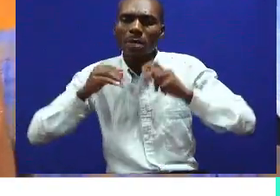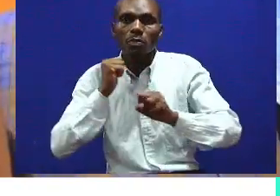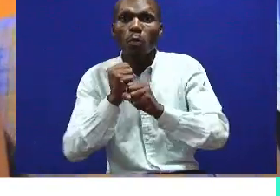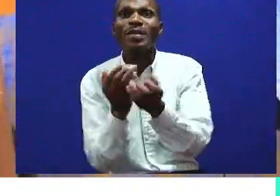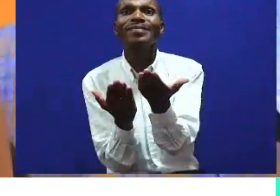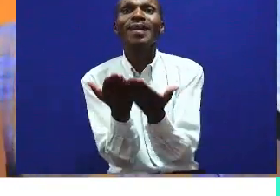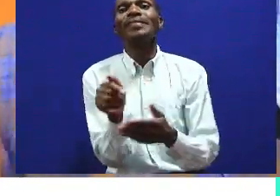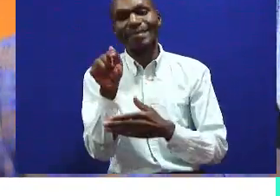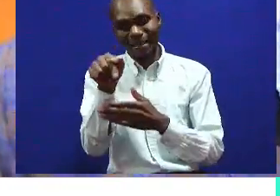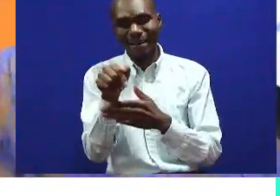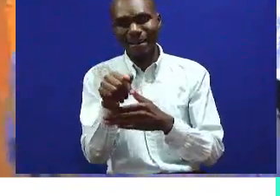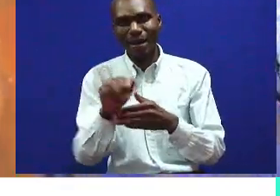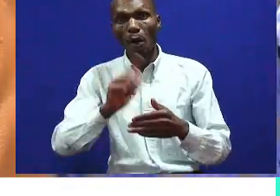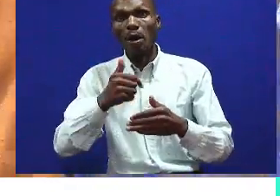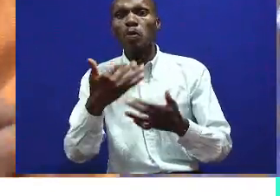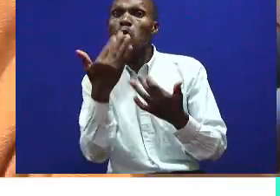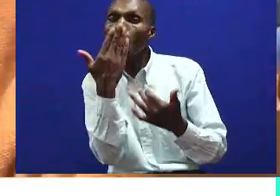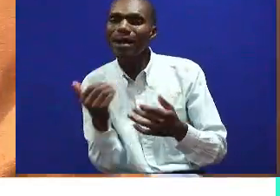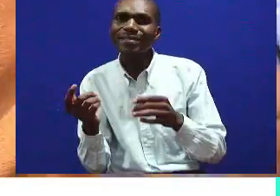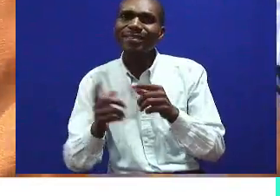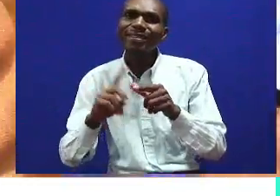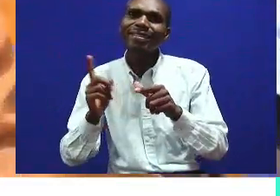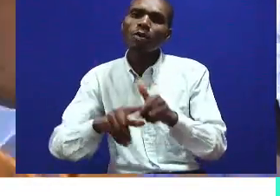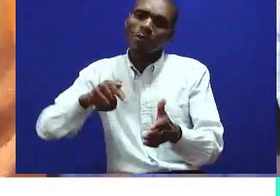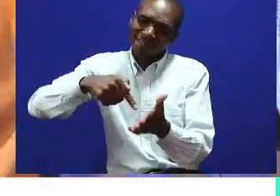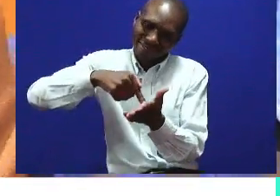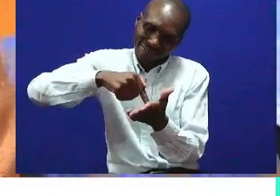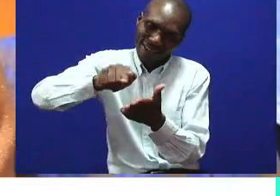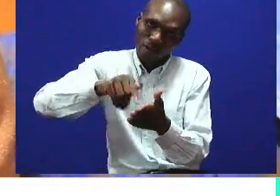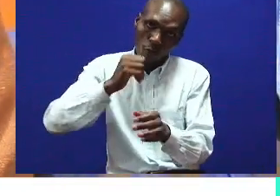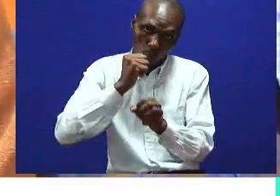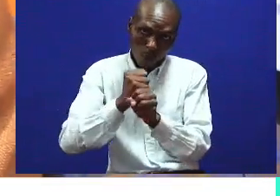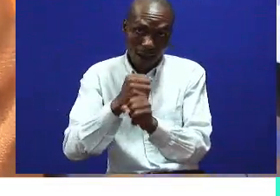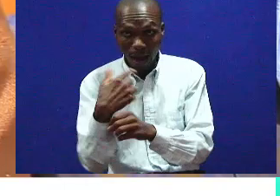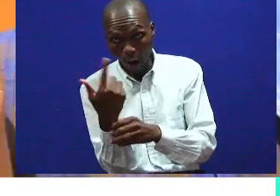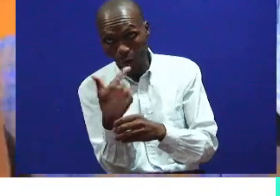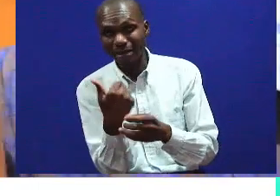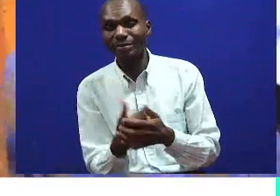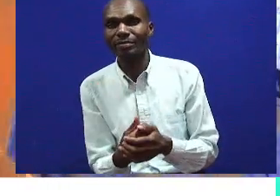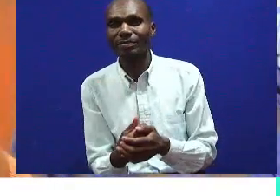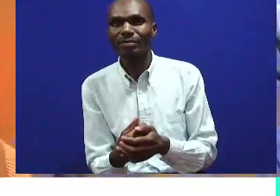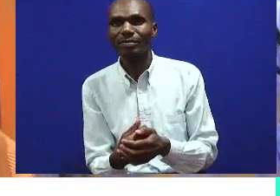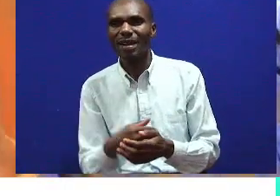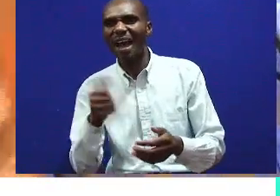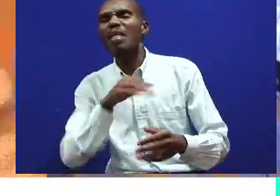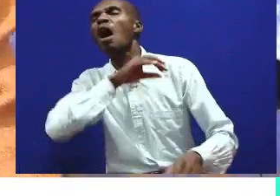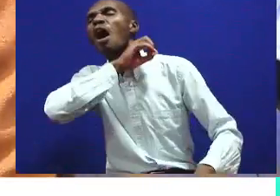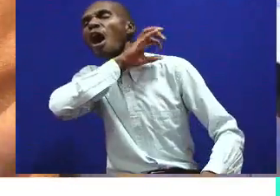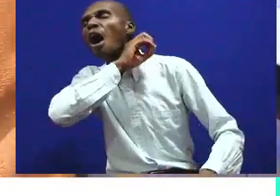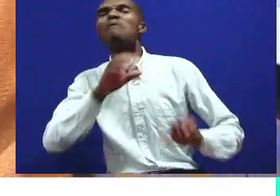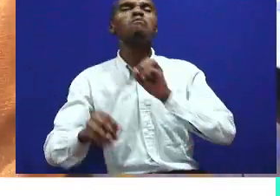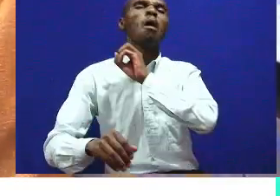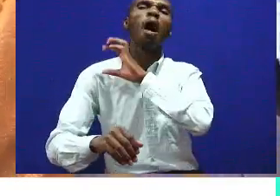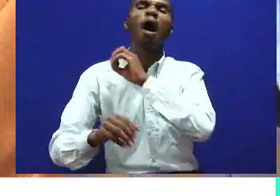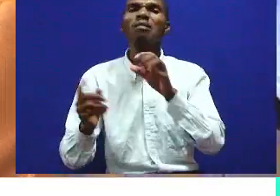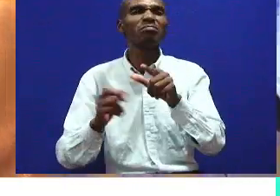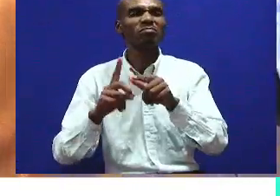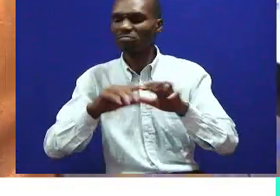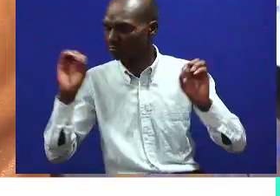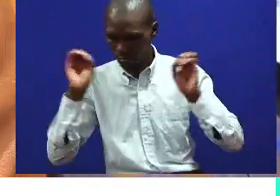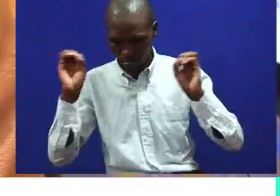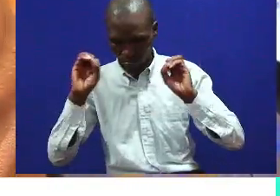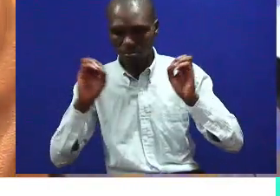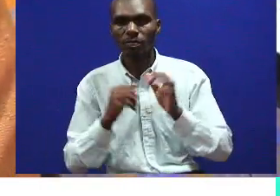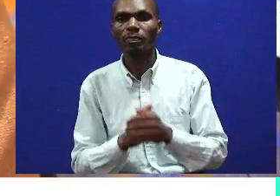services ejina jito tagete na ntu amutomete agende gokora mangano bitina gose whatever ntu tageti